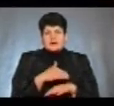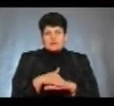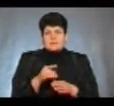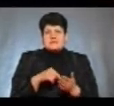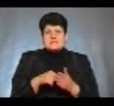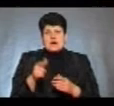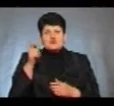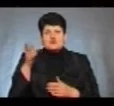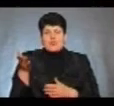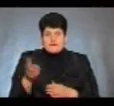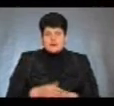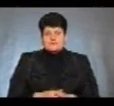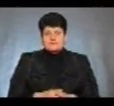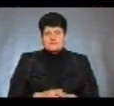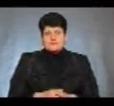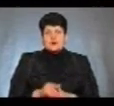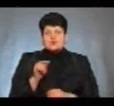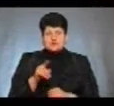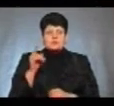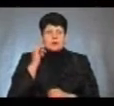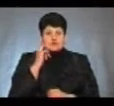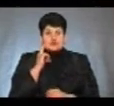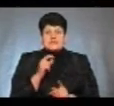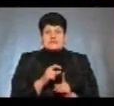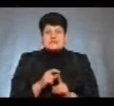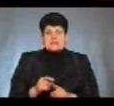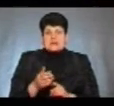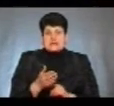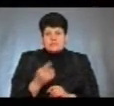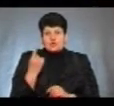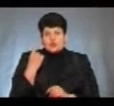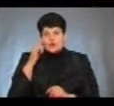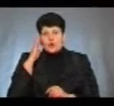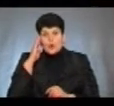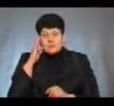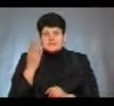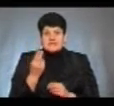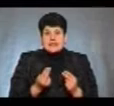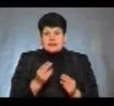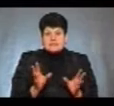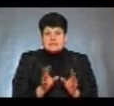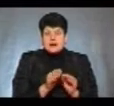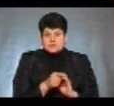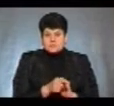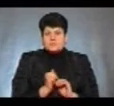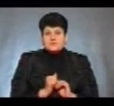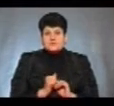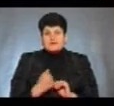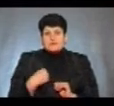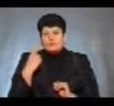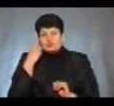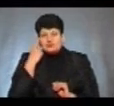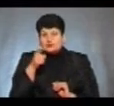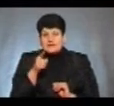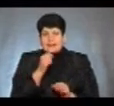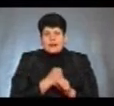районі. Ну, я так з того, що ми почули вчора зі слів одного з хлопців, який з ним грався, що вона, подумав, що вона не